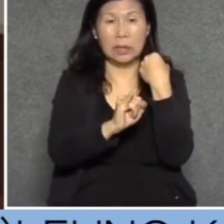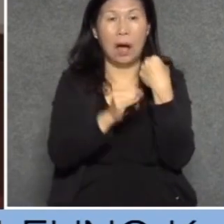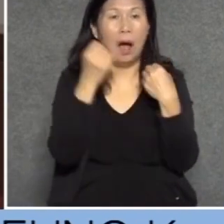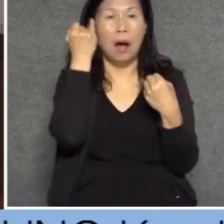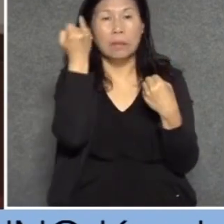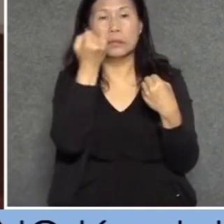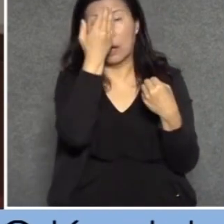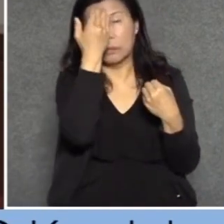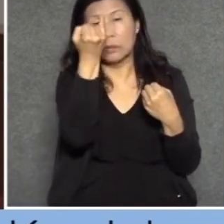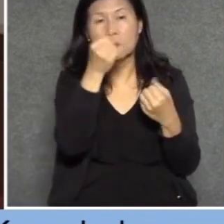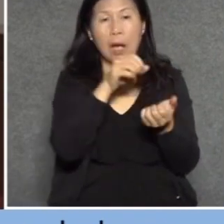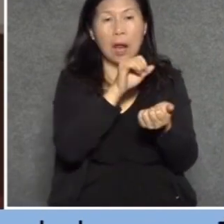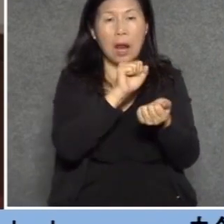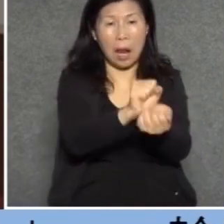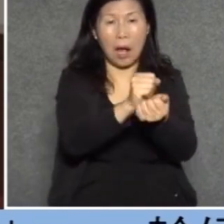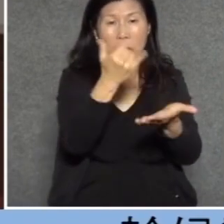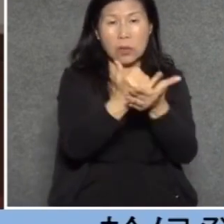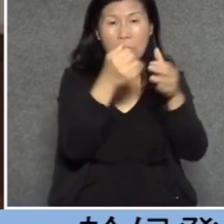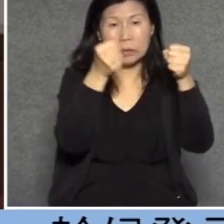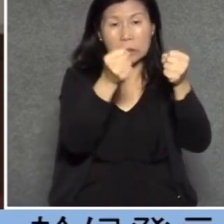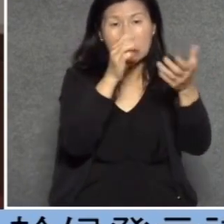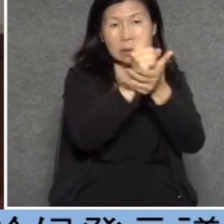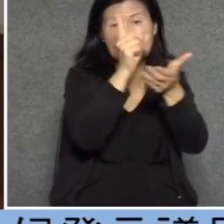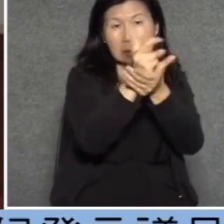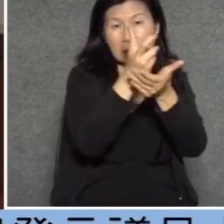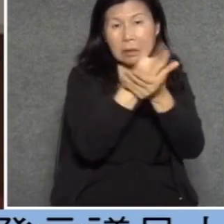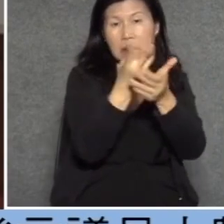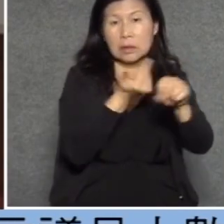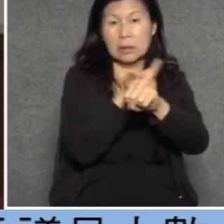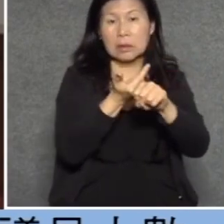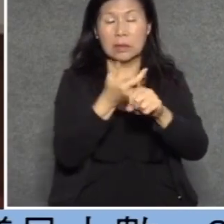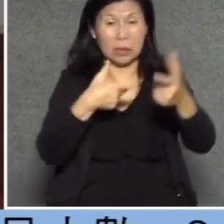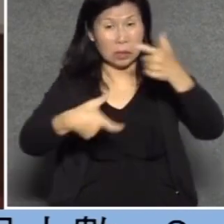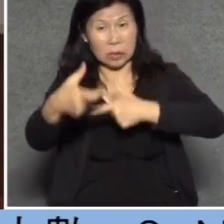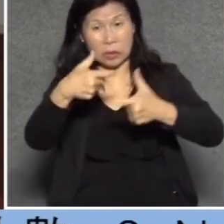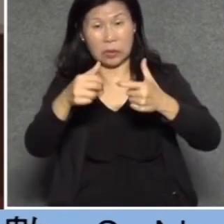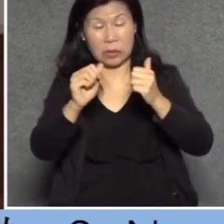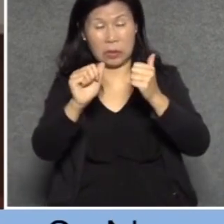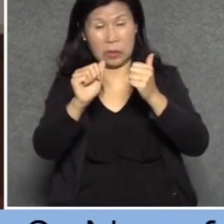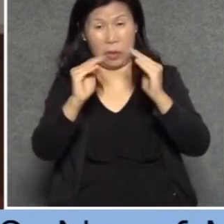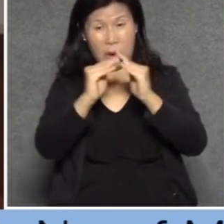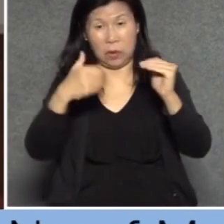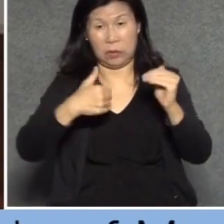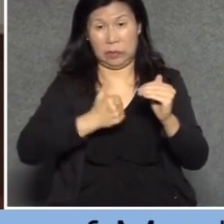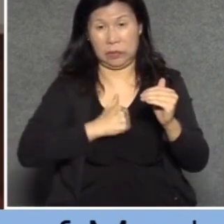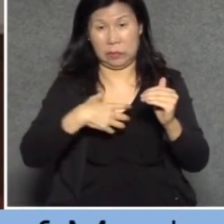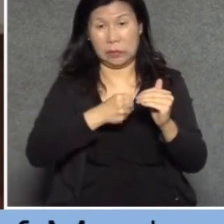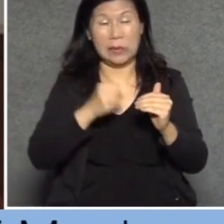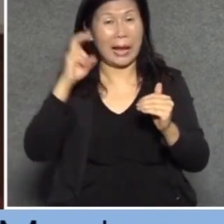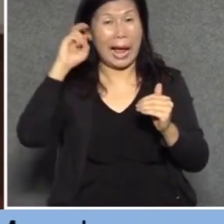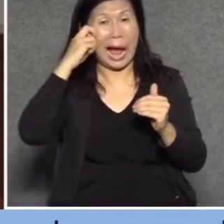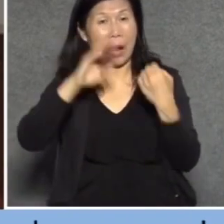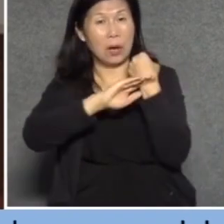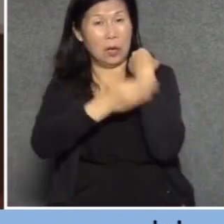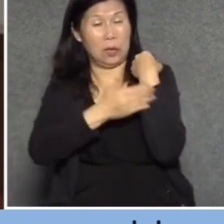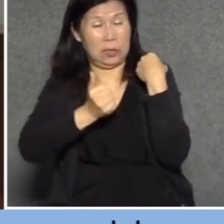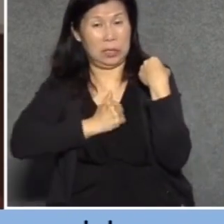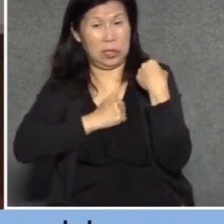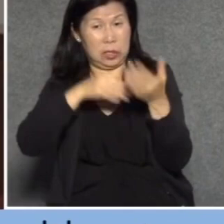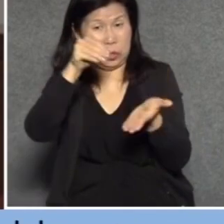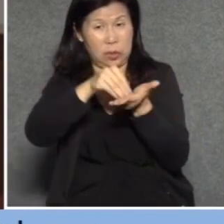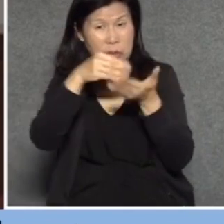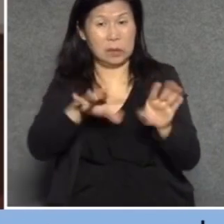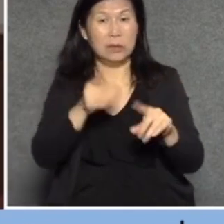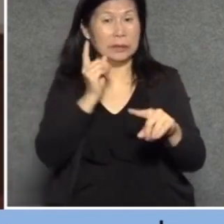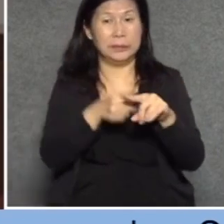係咪？仲有，你財富局局長就話啊，會考慮律政司嘅意見先作出決定。嗱，呢個更加不